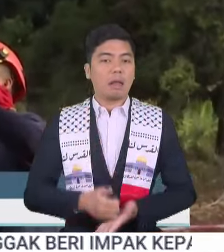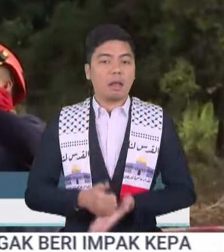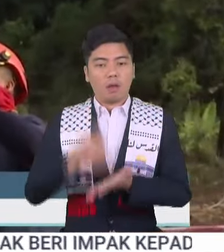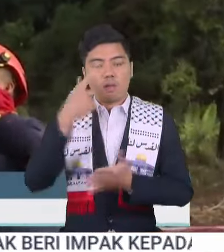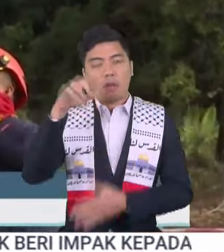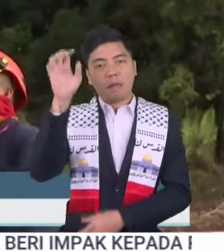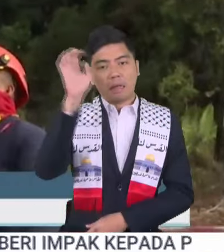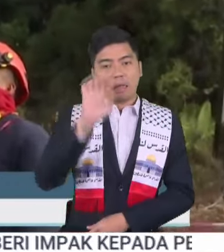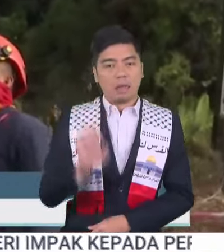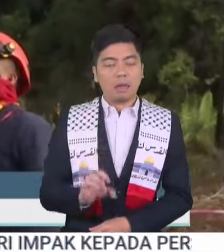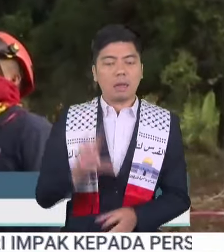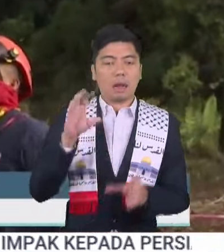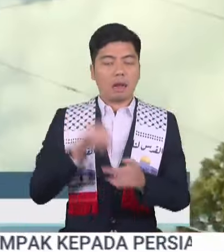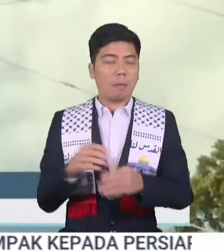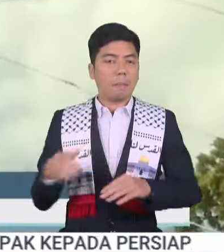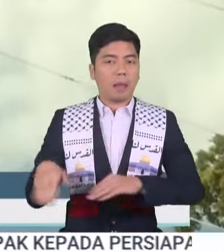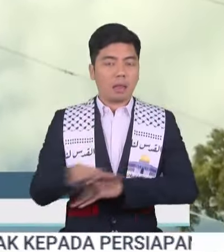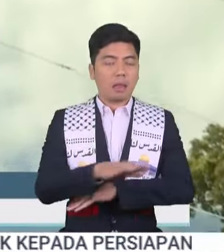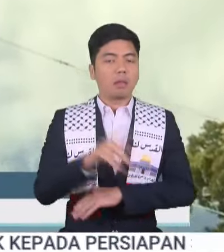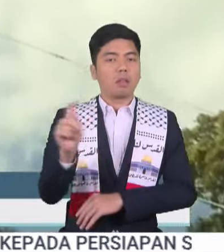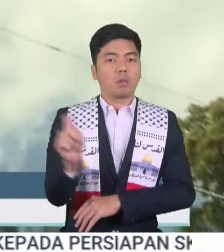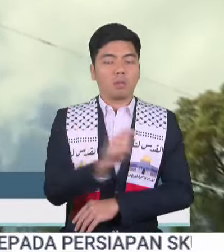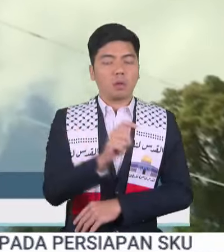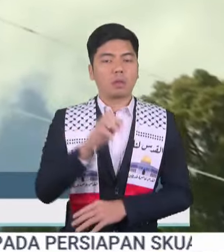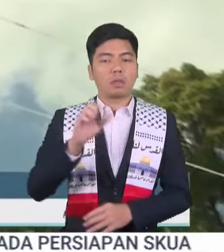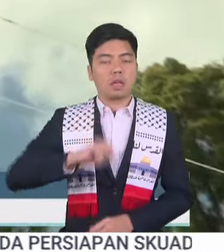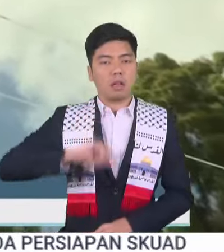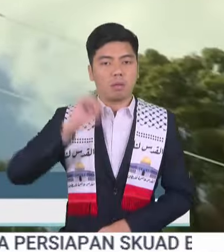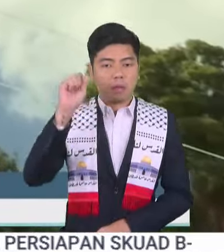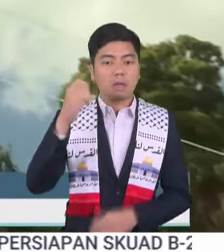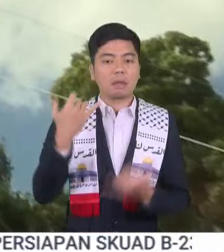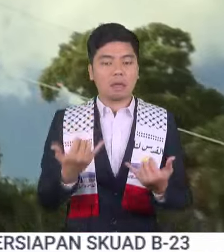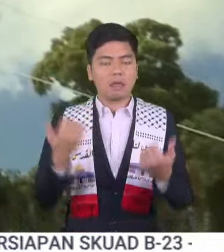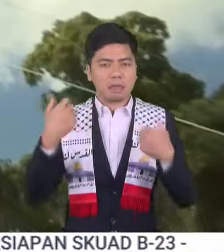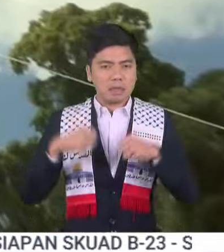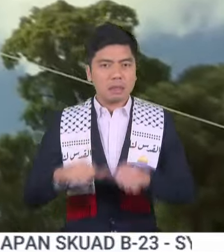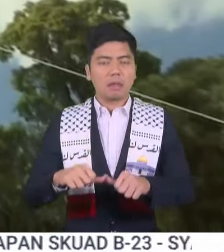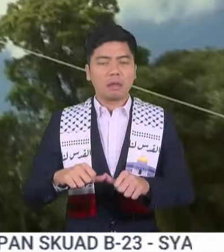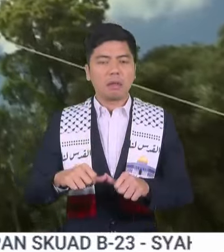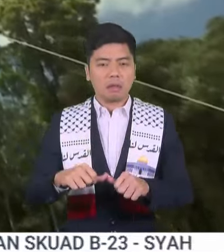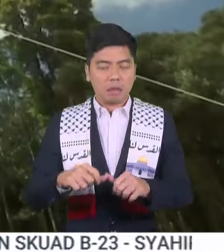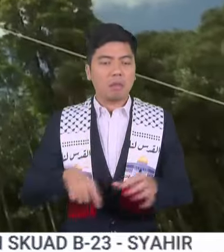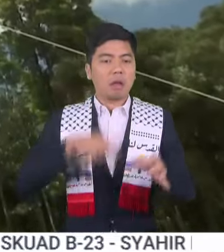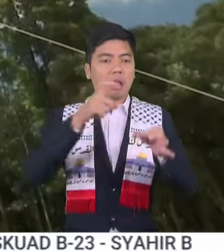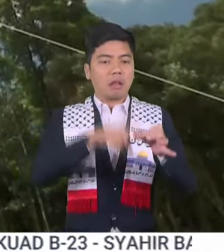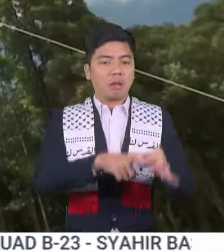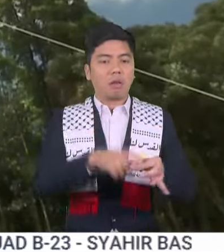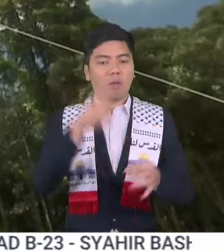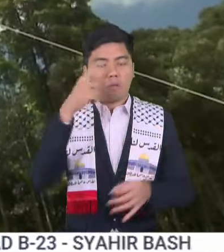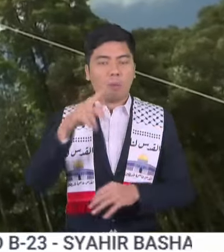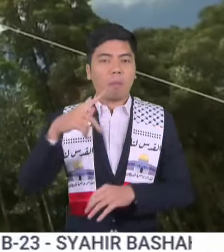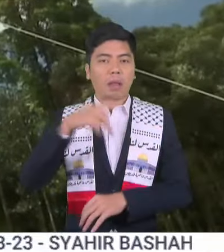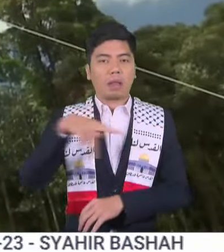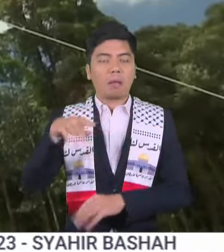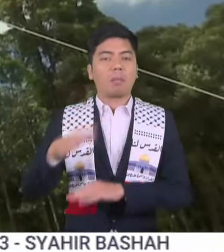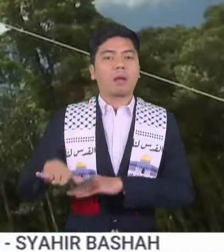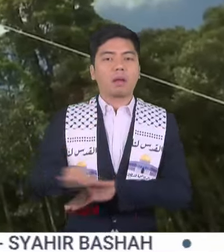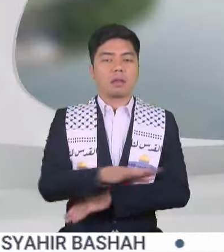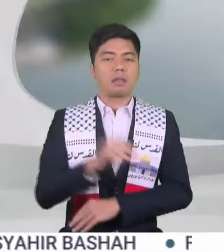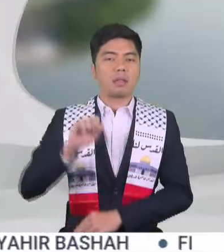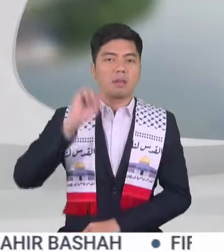tenaga elektrik di Pantai Timur Sabah yang kini masih bergantung kepada penjenaan dari Pantai Barat Sabah.